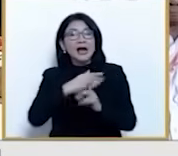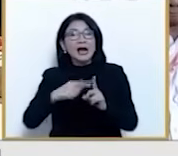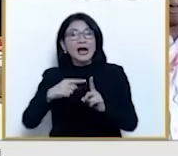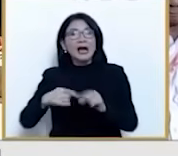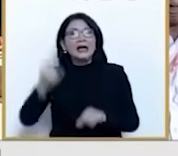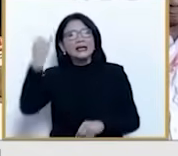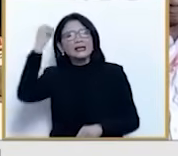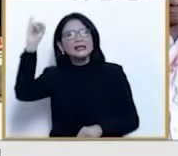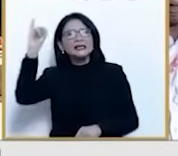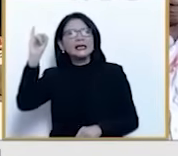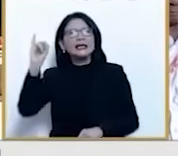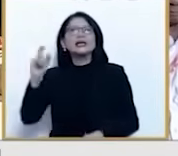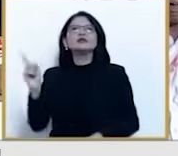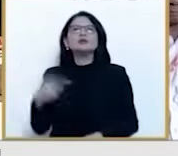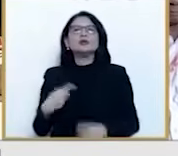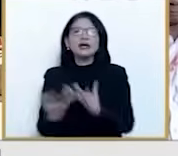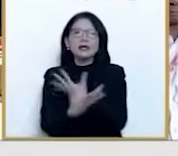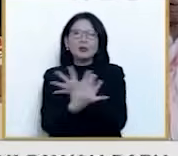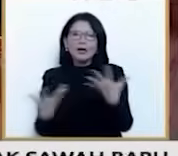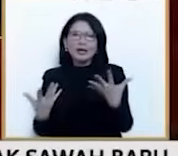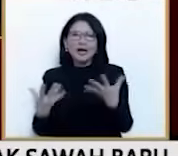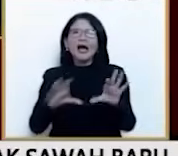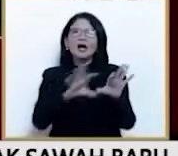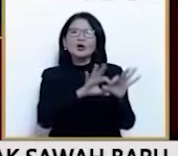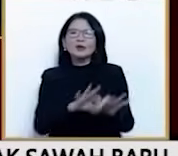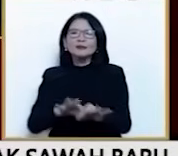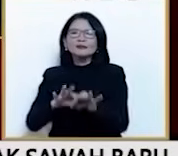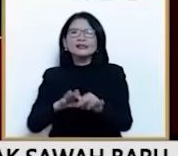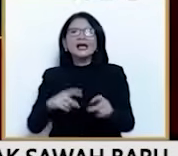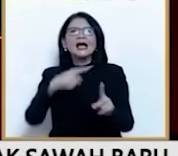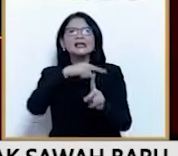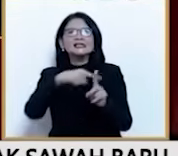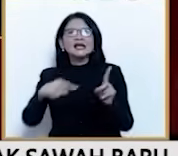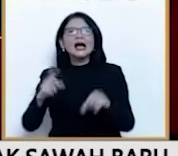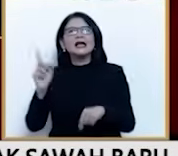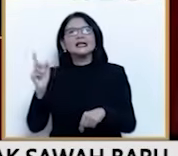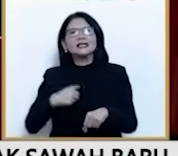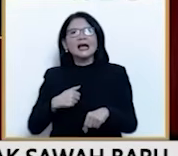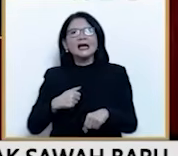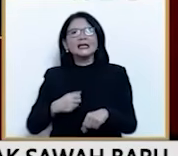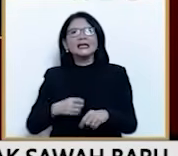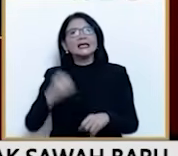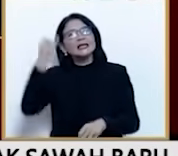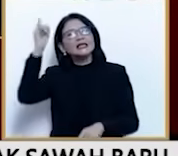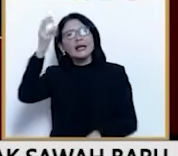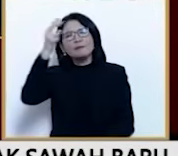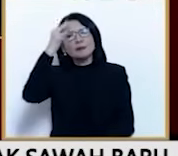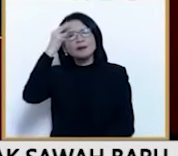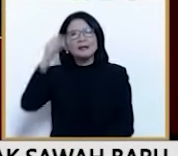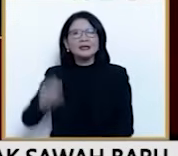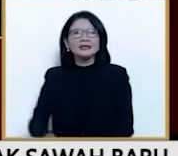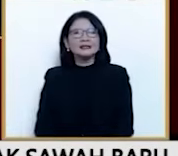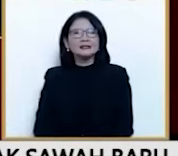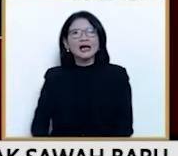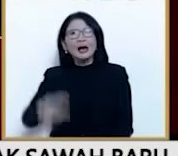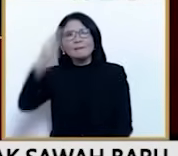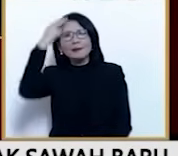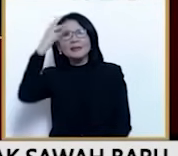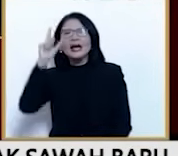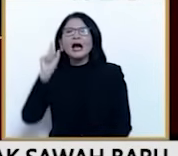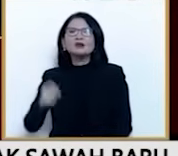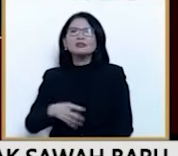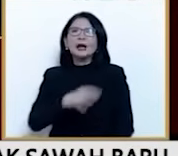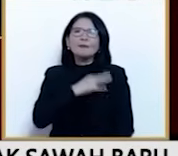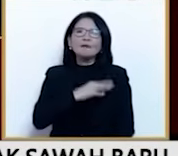Jakarta datang dari warga, kolaborasi, setengahnya datang dari ide dari pemimpin. Kemudian pemimpin harus memberi manfaat